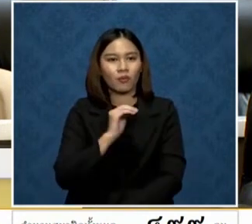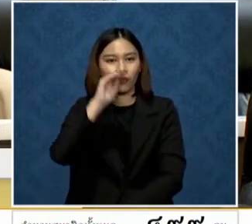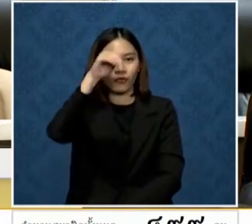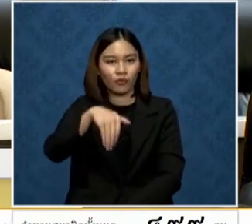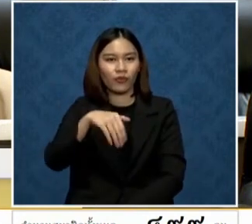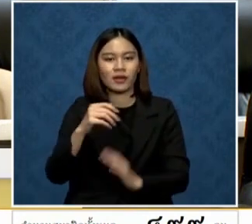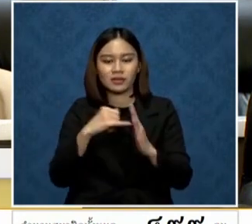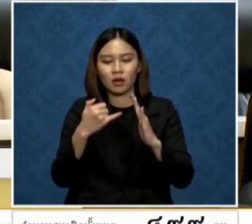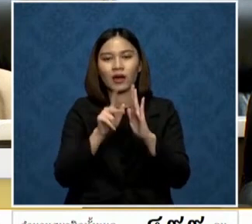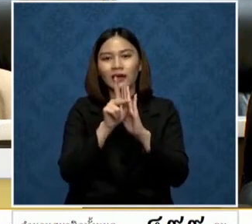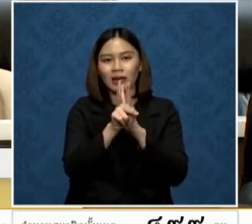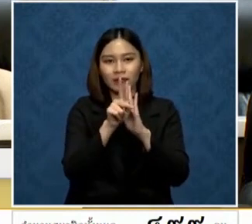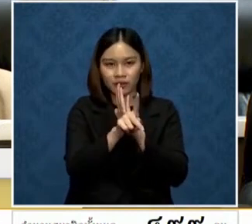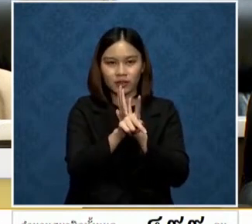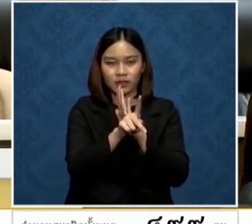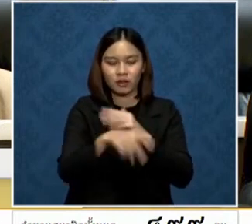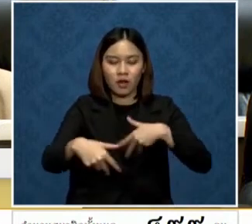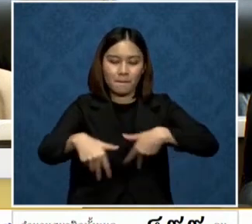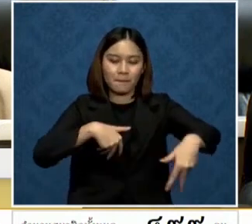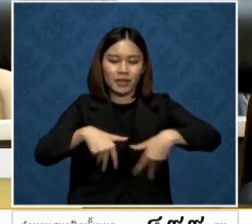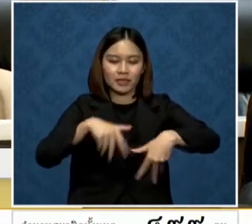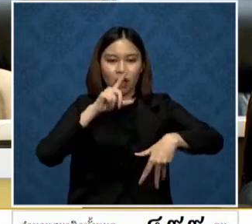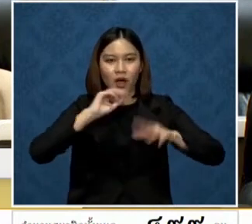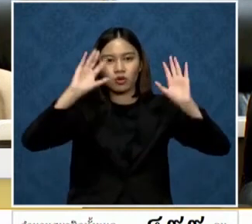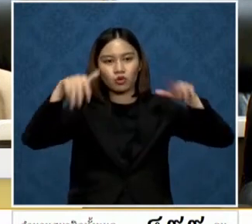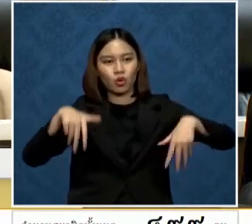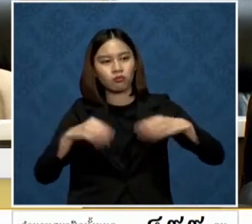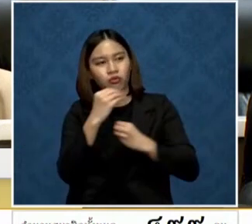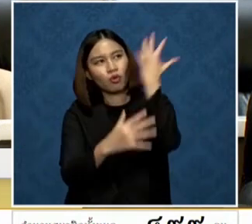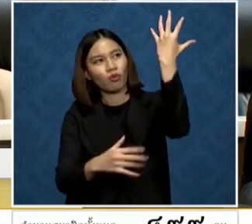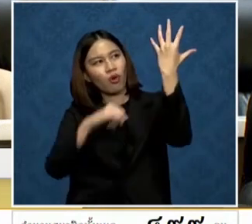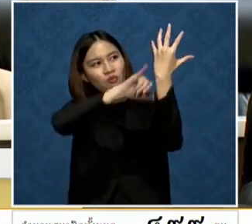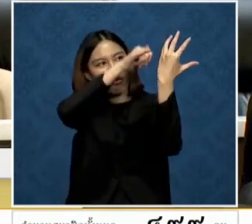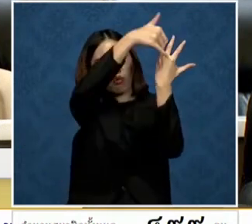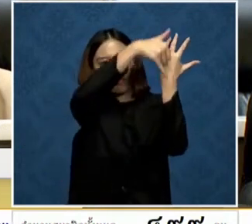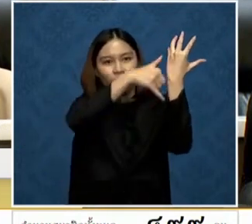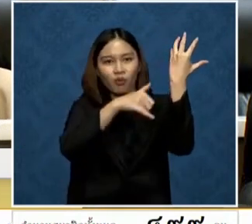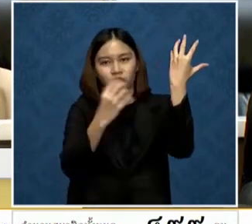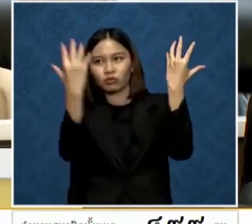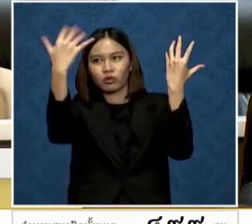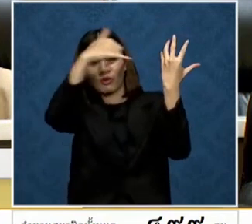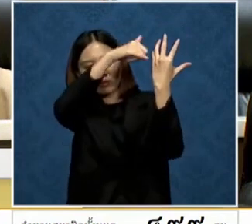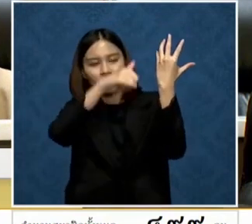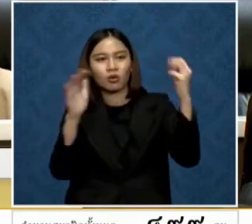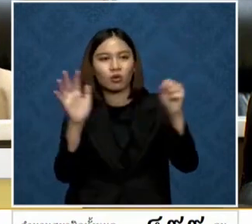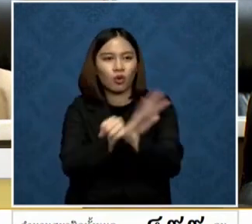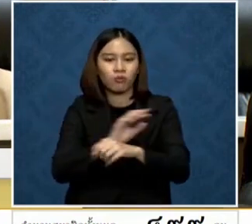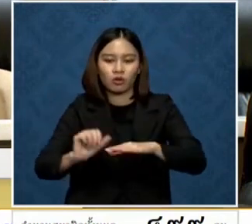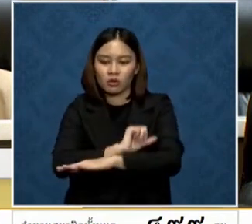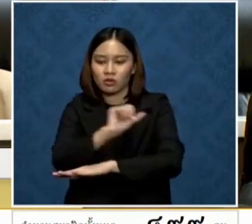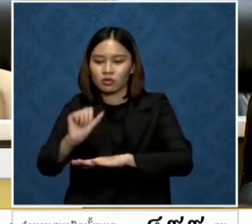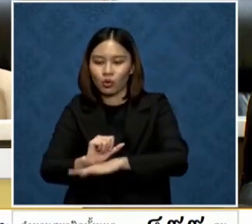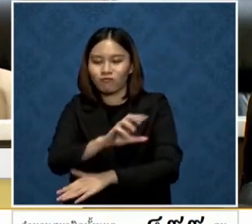ผมที่จังหวัดกาฬสินธุ์เนี่ยประชากรนกยึดต้นไม้ทุกต้นในเทศบาลเมืองและสวนสาธารณะทุก